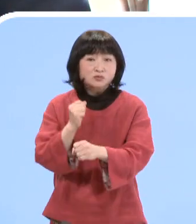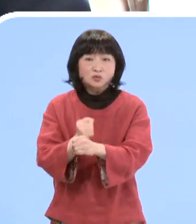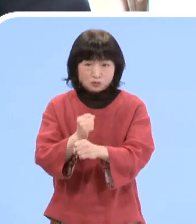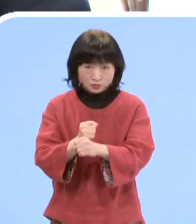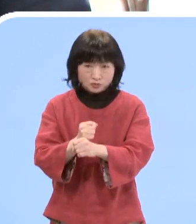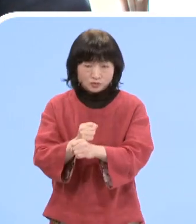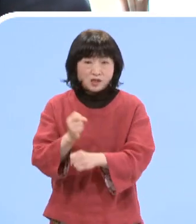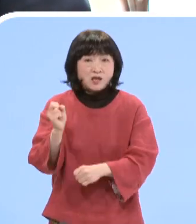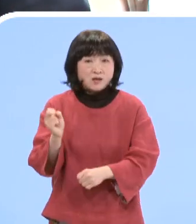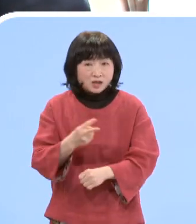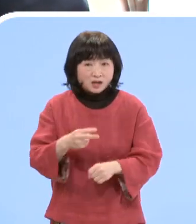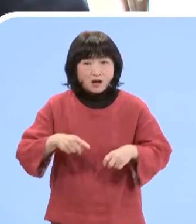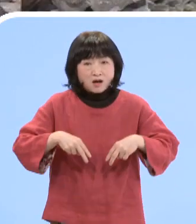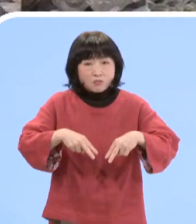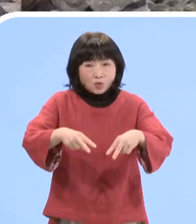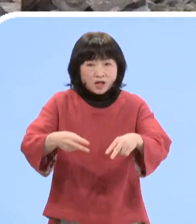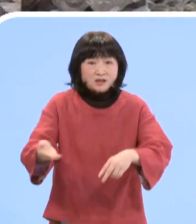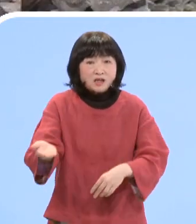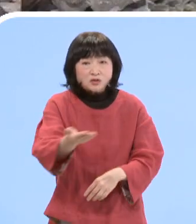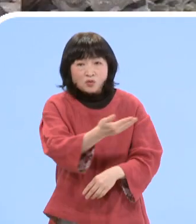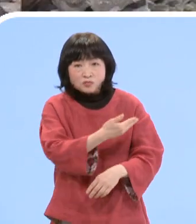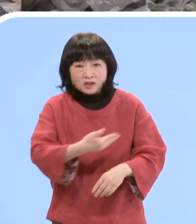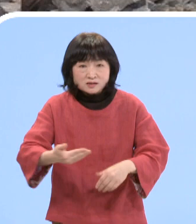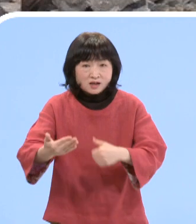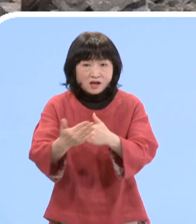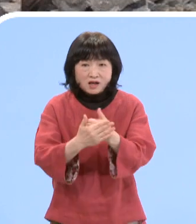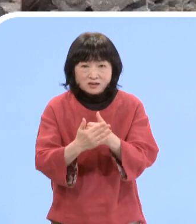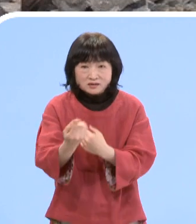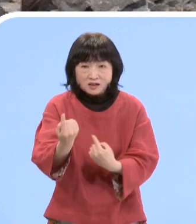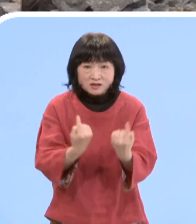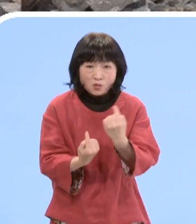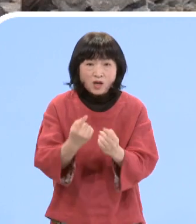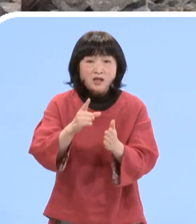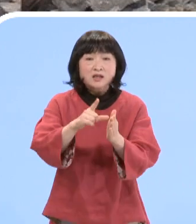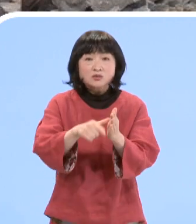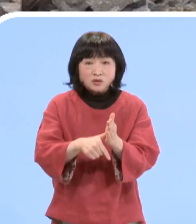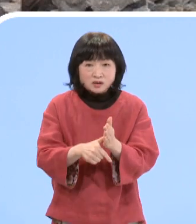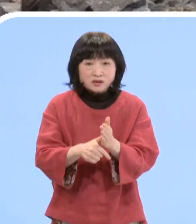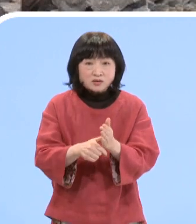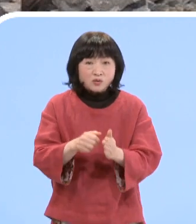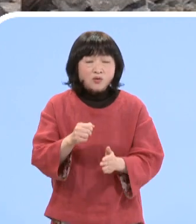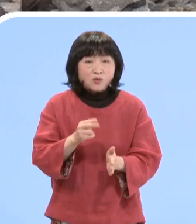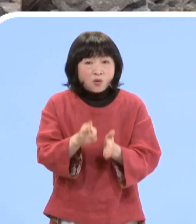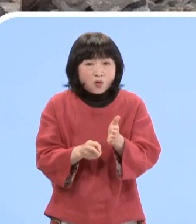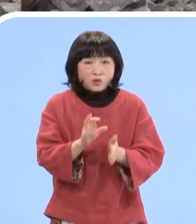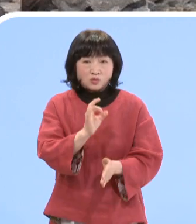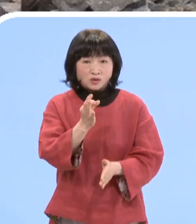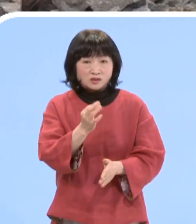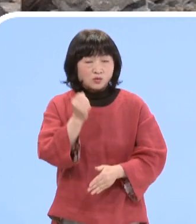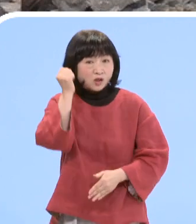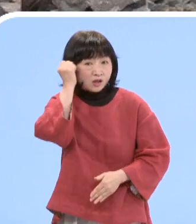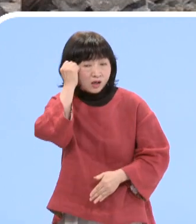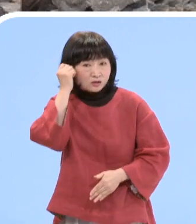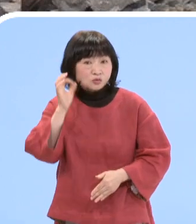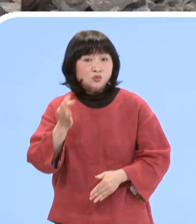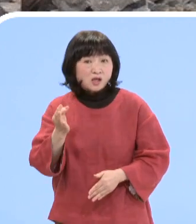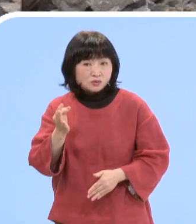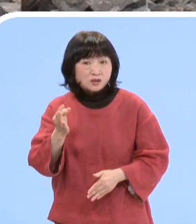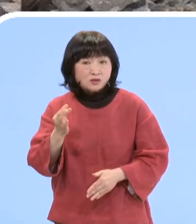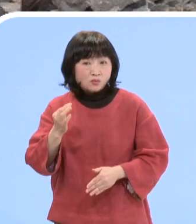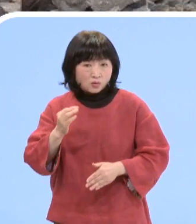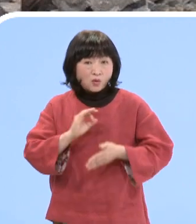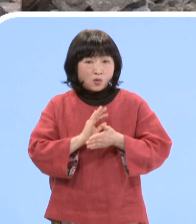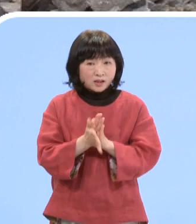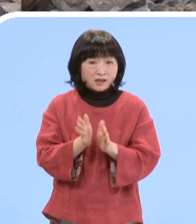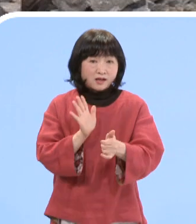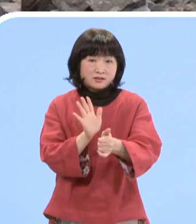ボランティアの皆さんが支援に入られた場合の旅費とかですね、あの宿泊費を支援する、こ